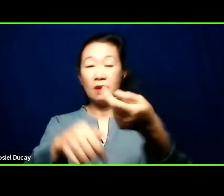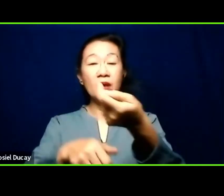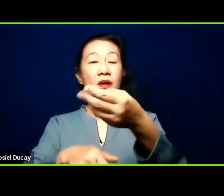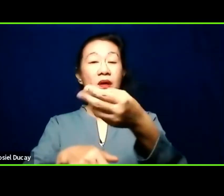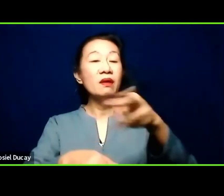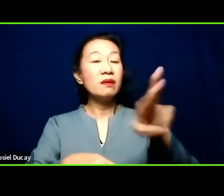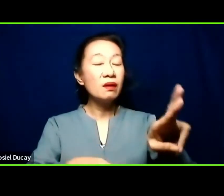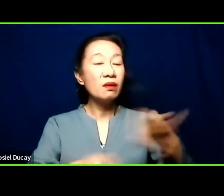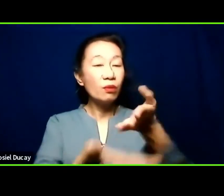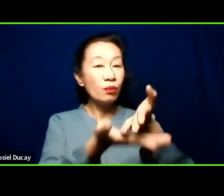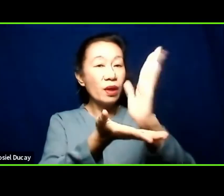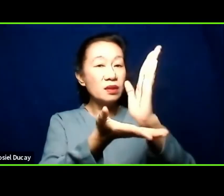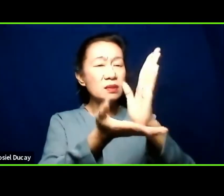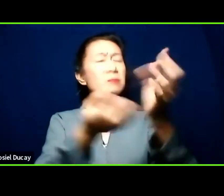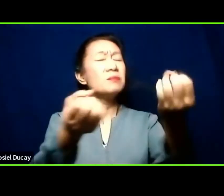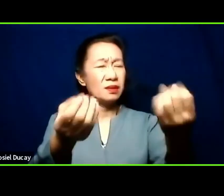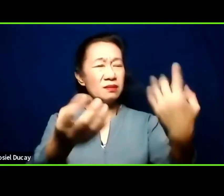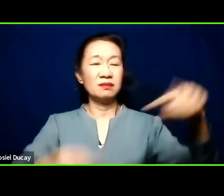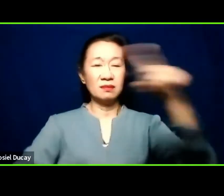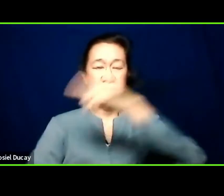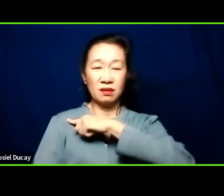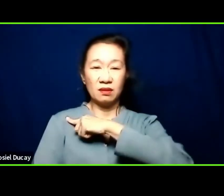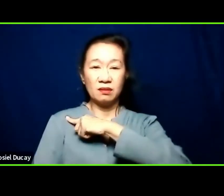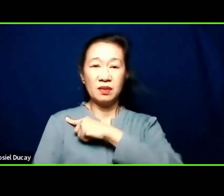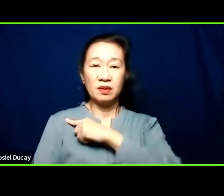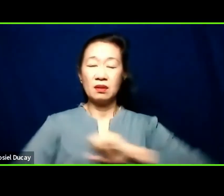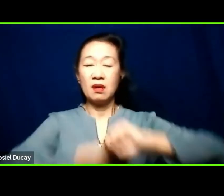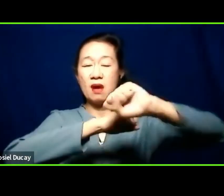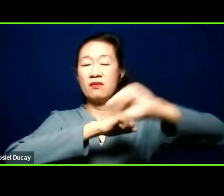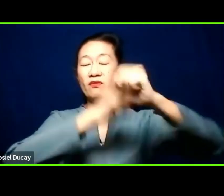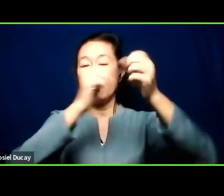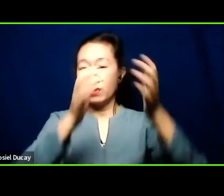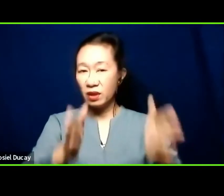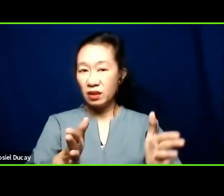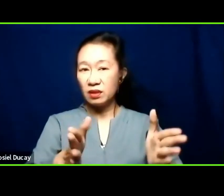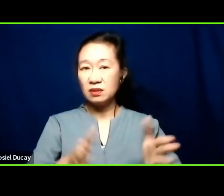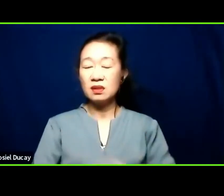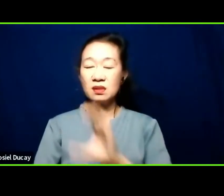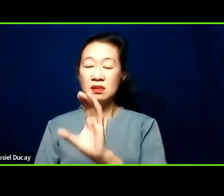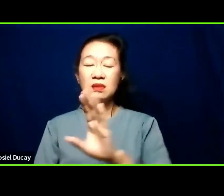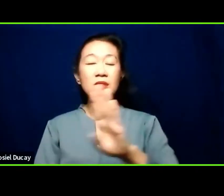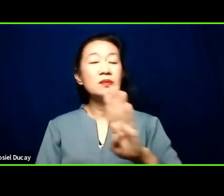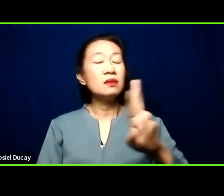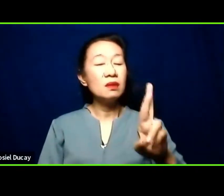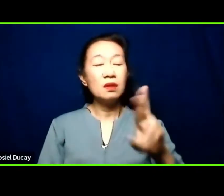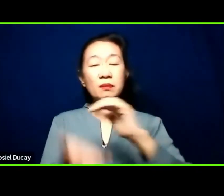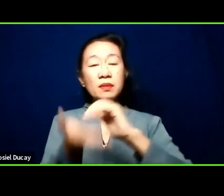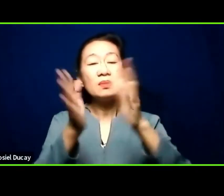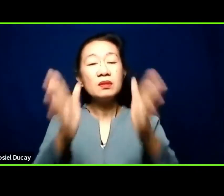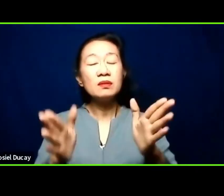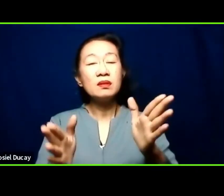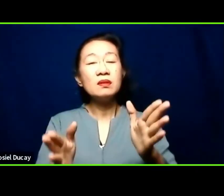mga karapatan. Marami pa tayong mga advocates, mga CBR practitioners, marami pa